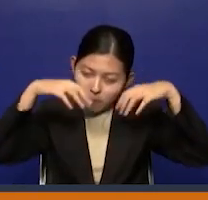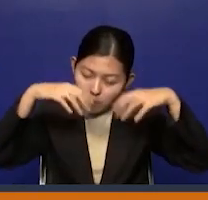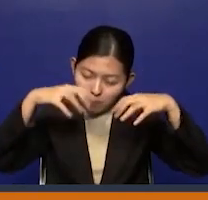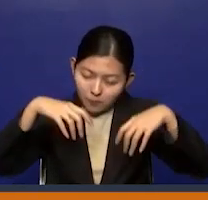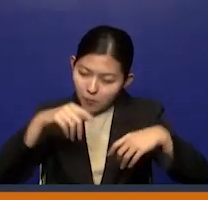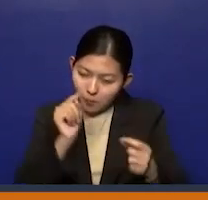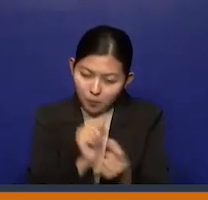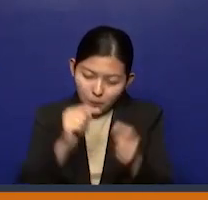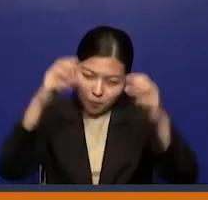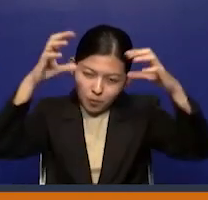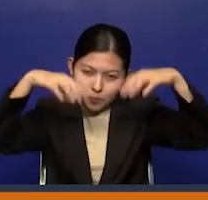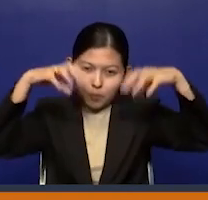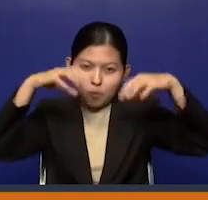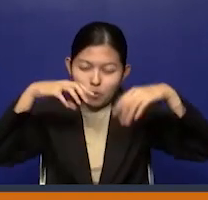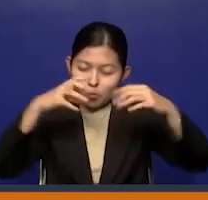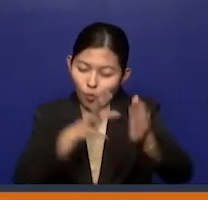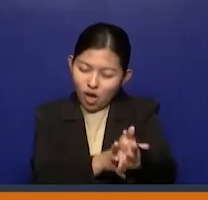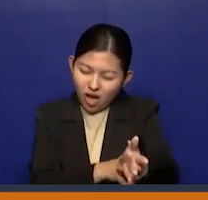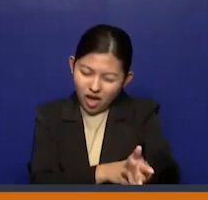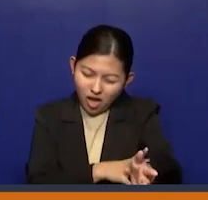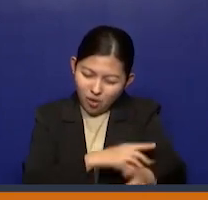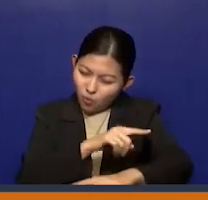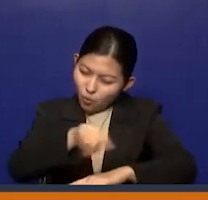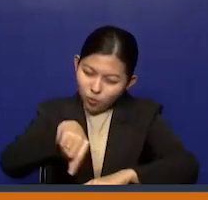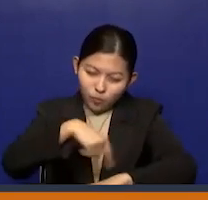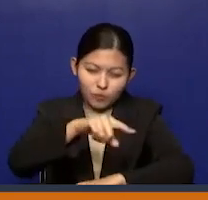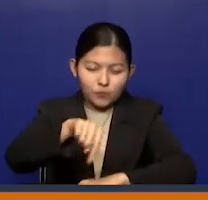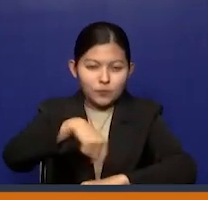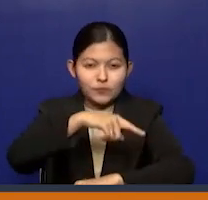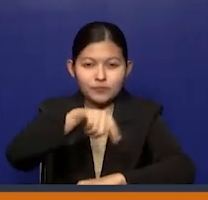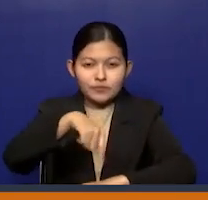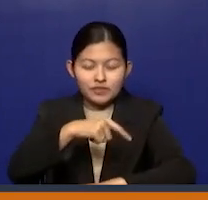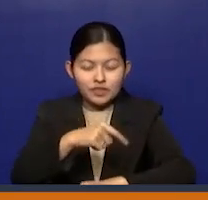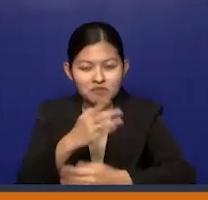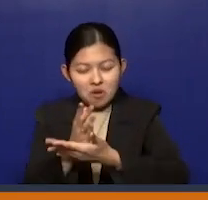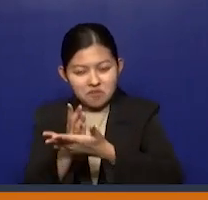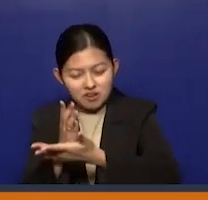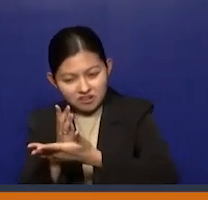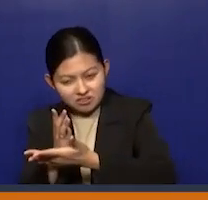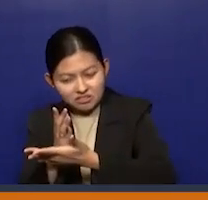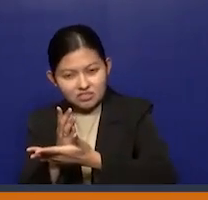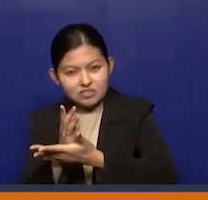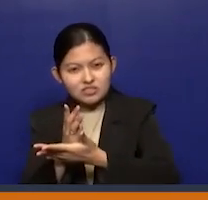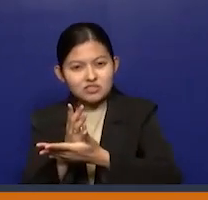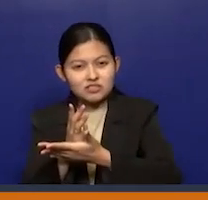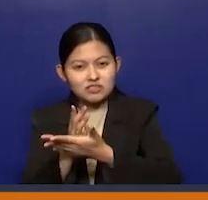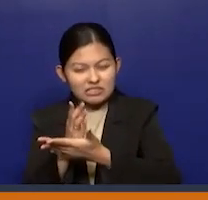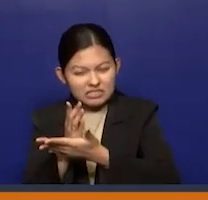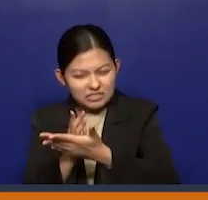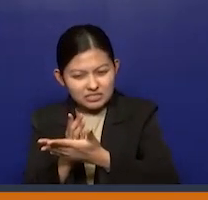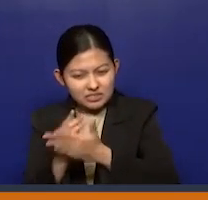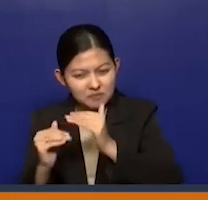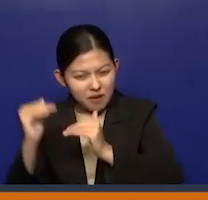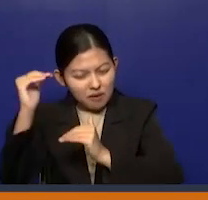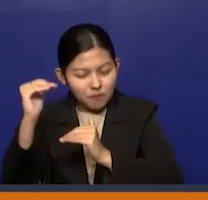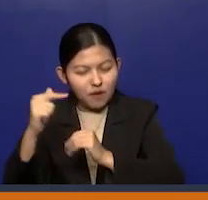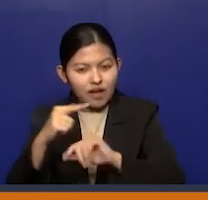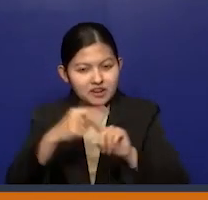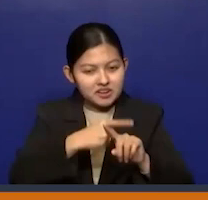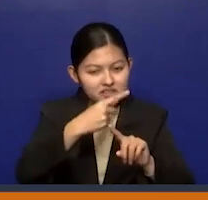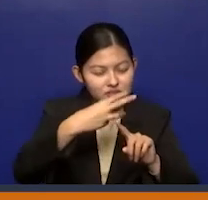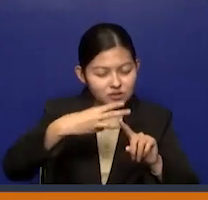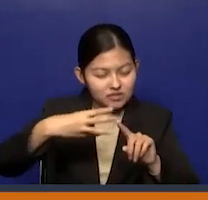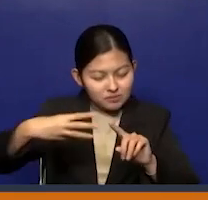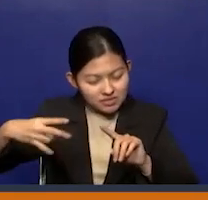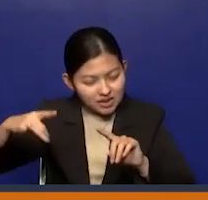กับฤดูฝนเนี่ยเป็นเวลานานนะครับเกินกว่าครึ่งหนึ่งของตลอดเวลาทั้งหมดนะครับซึ่งในความจริงแล้วเนี่ย